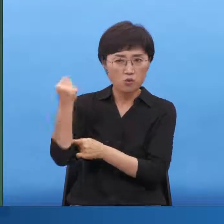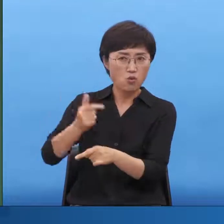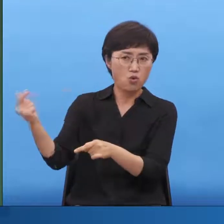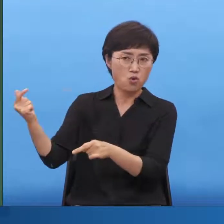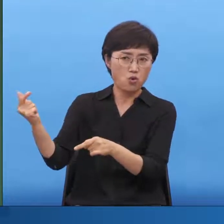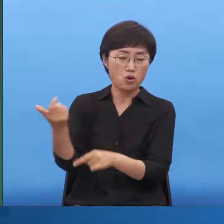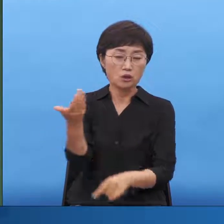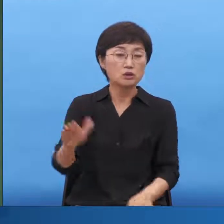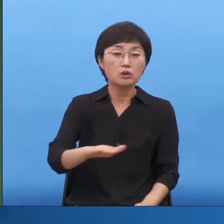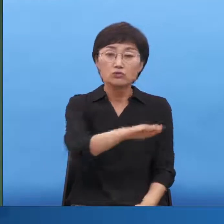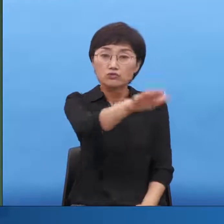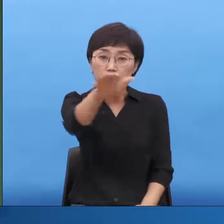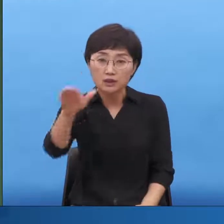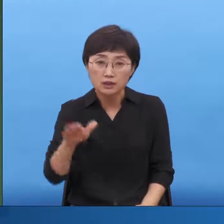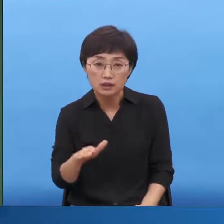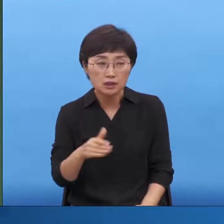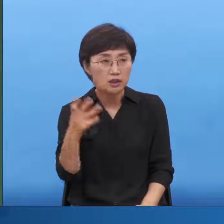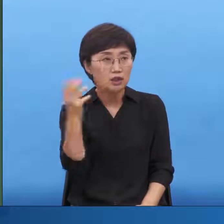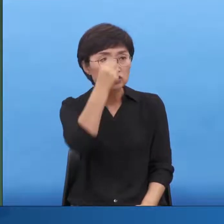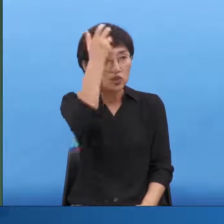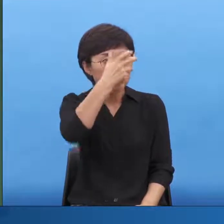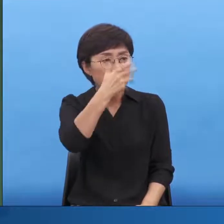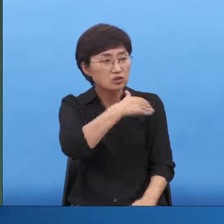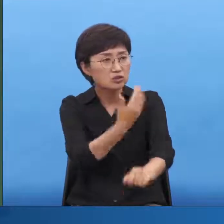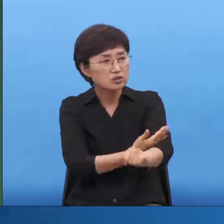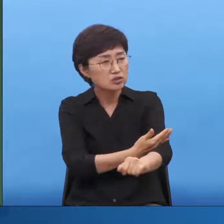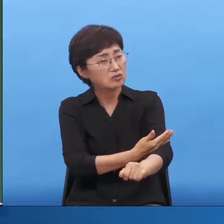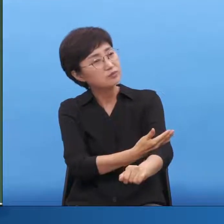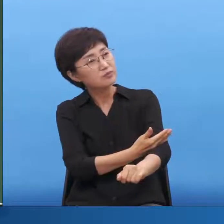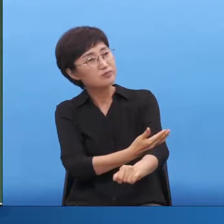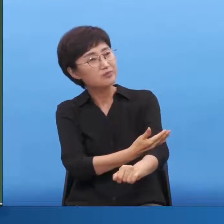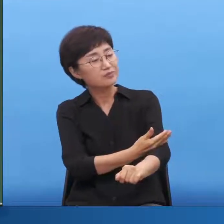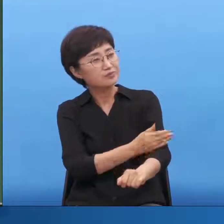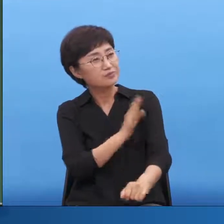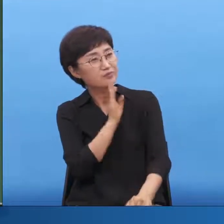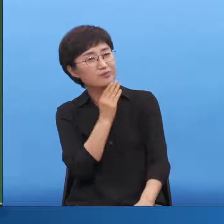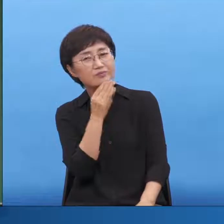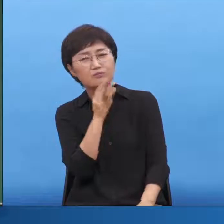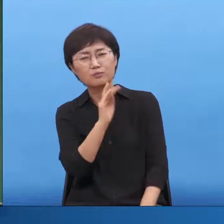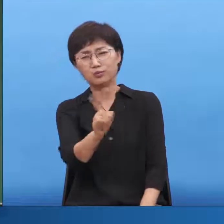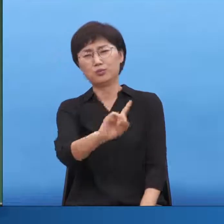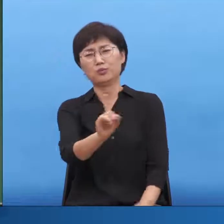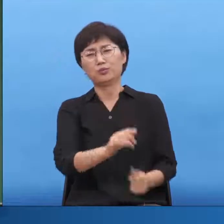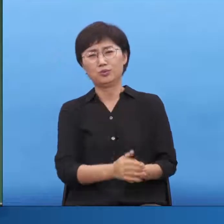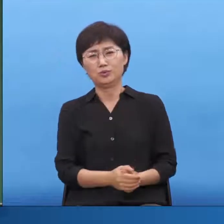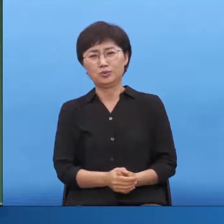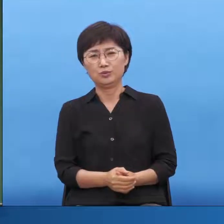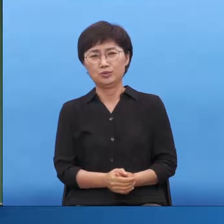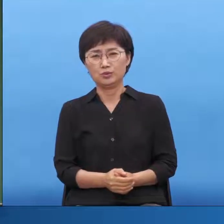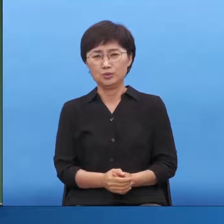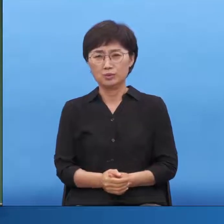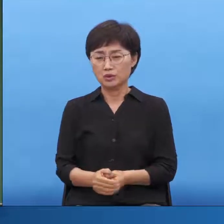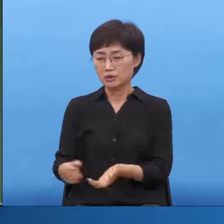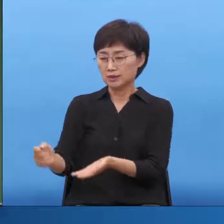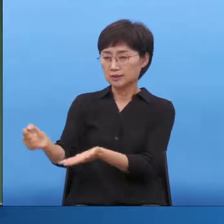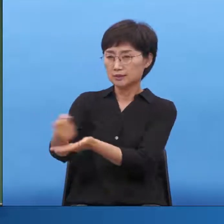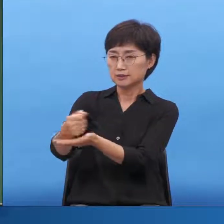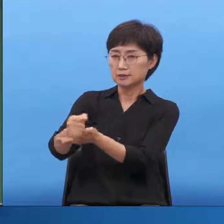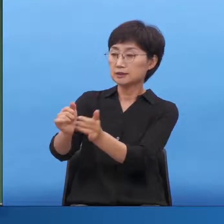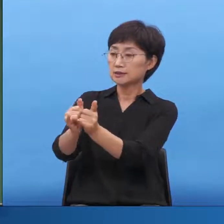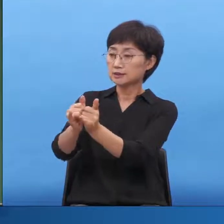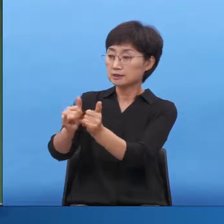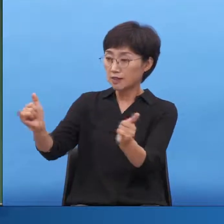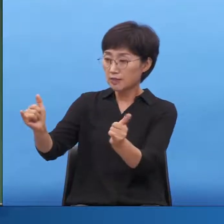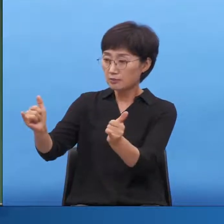아니 시간 돈 다 바치면서 엉터리 구다로 가서 신 내리는 걸 믿는데 왜 하나님의 성령이